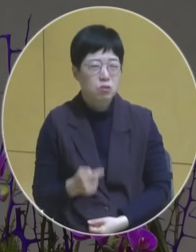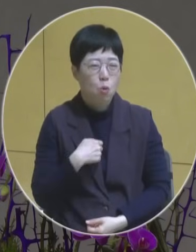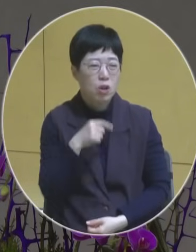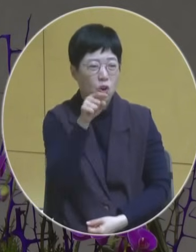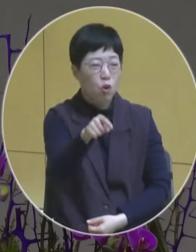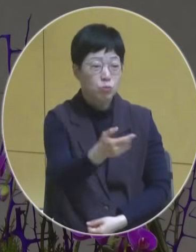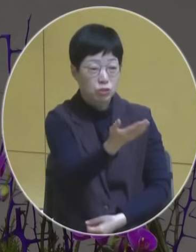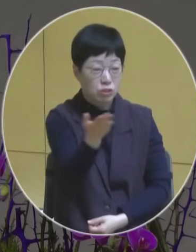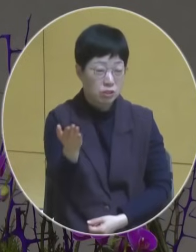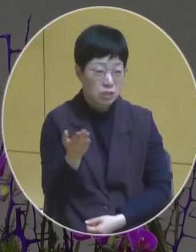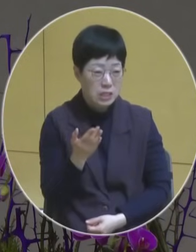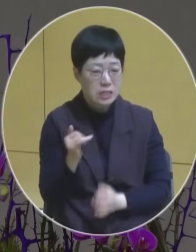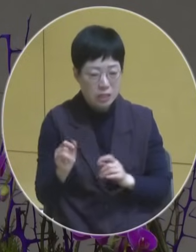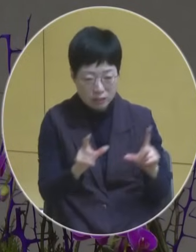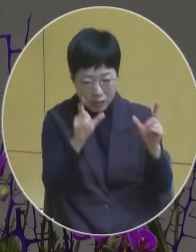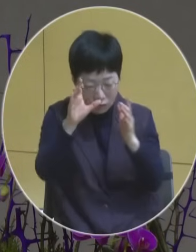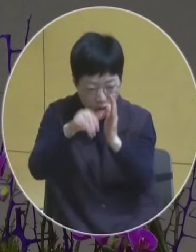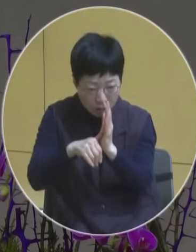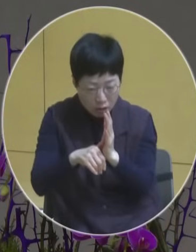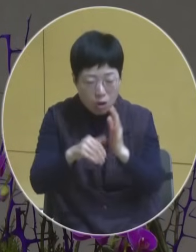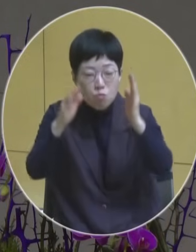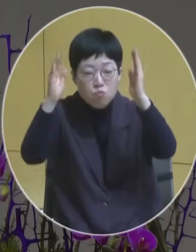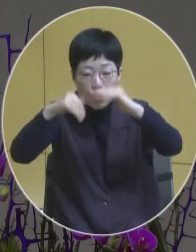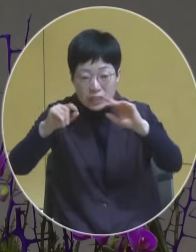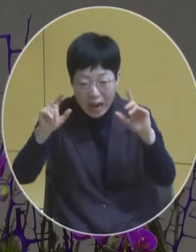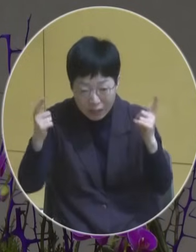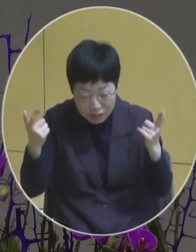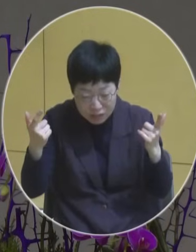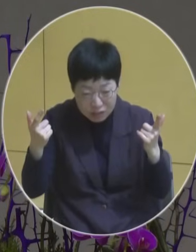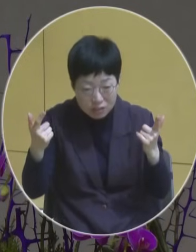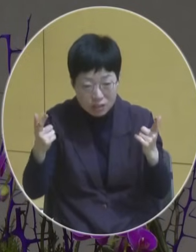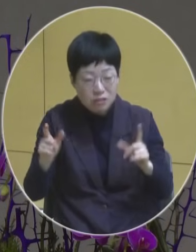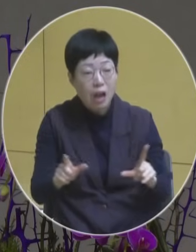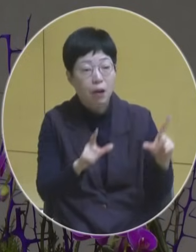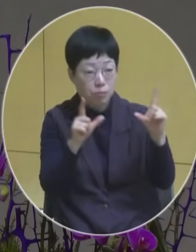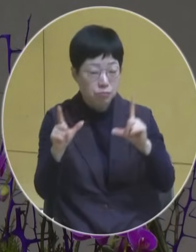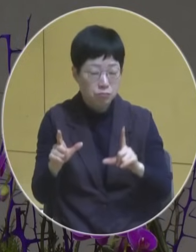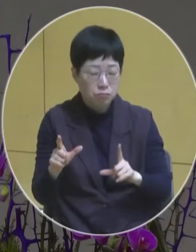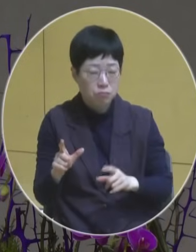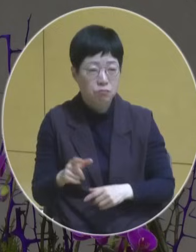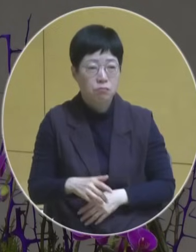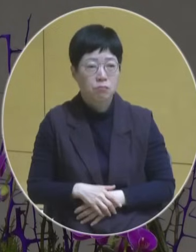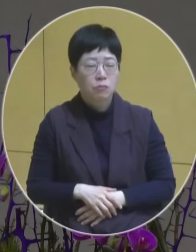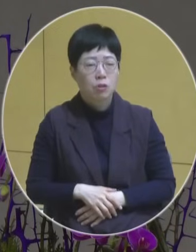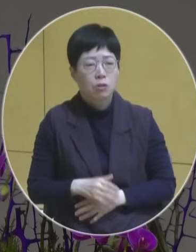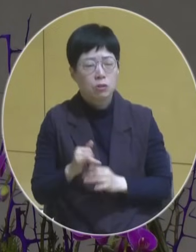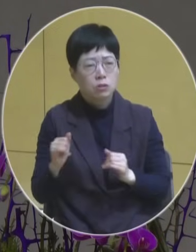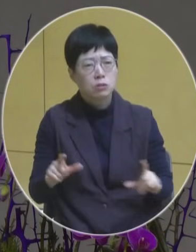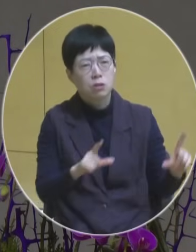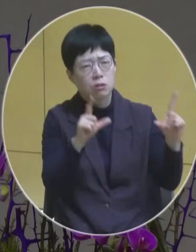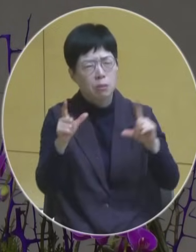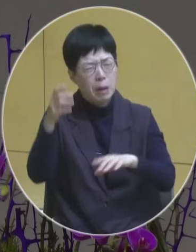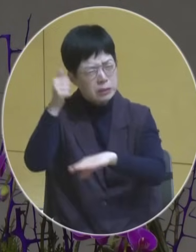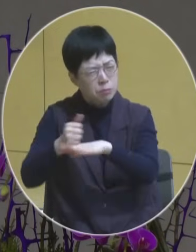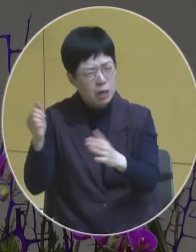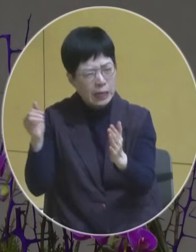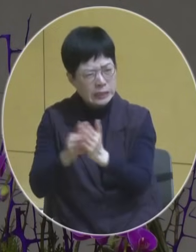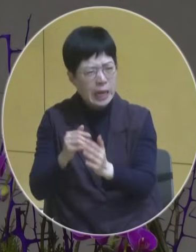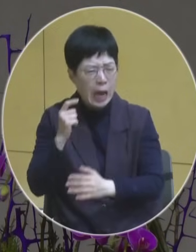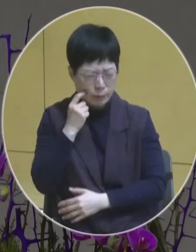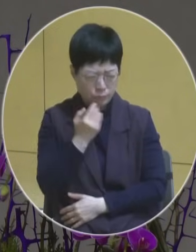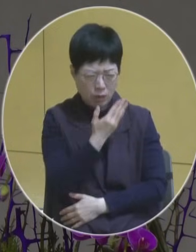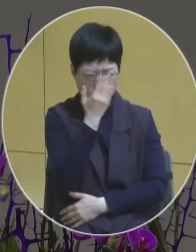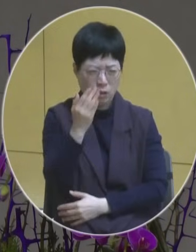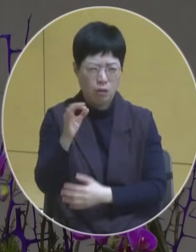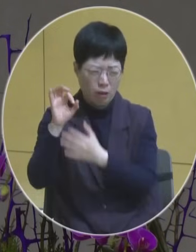저와 여러분들이 인생을 살아가면서 무너지지 않는 우리의 인생, 정말 인생이 참 마지막까지 아름답게